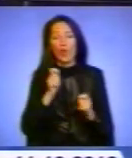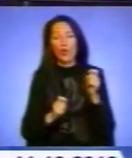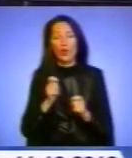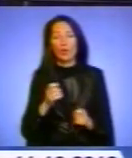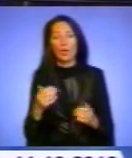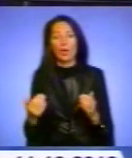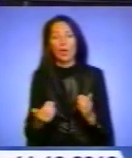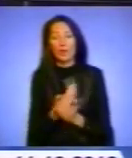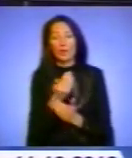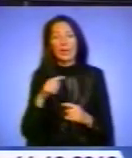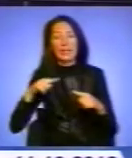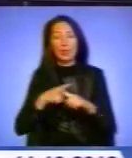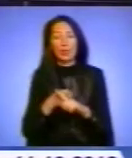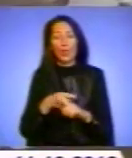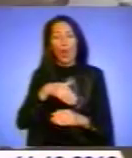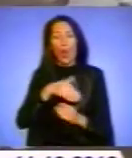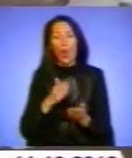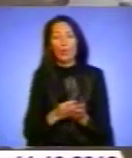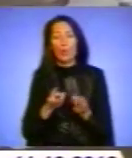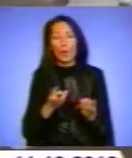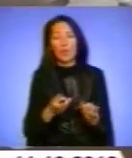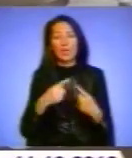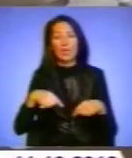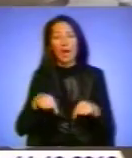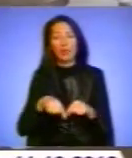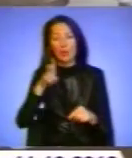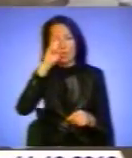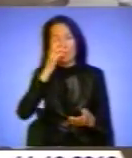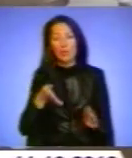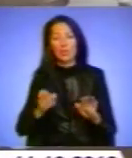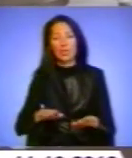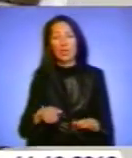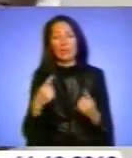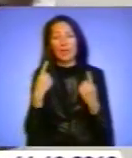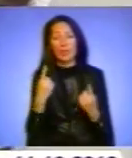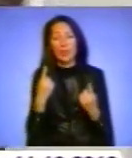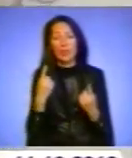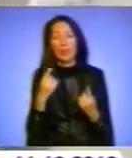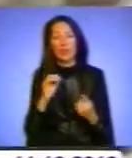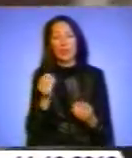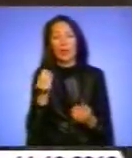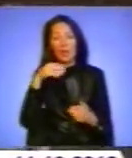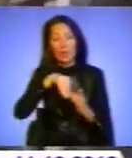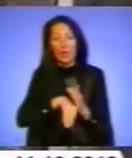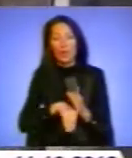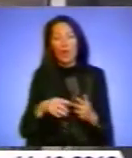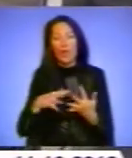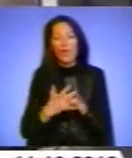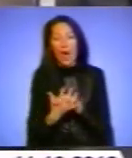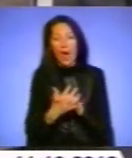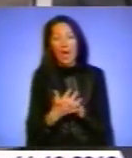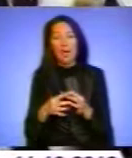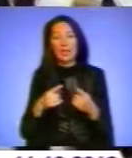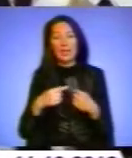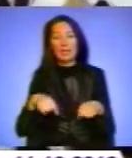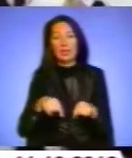у хлібопекарській галузі». Держава залишається найбільшим інвестором в аграрний сектор економіки. На цьому наголосив